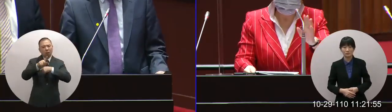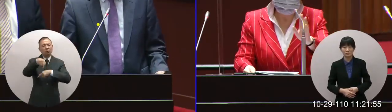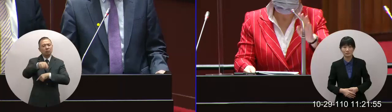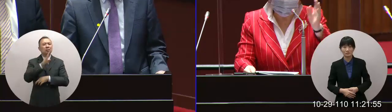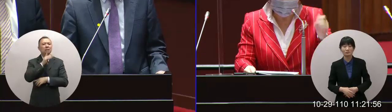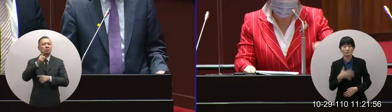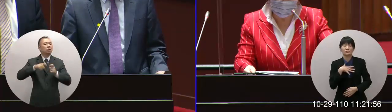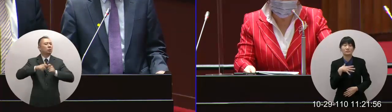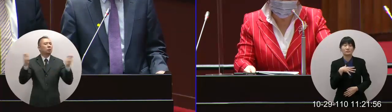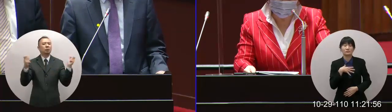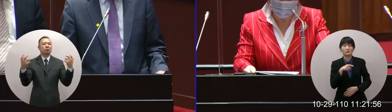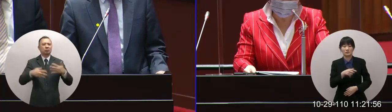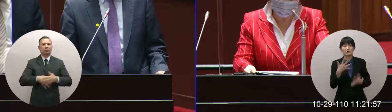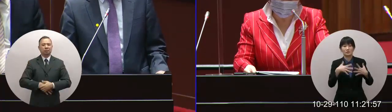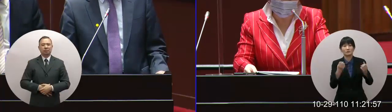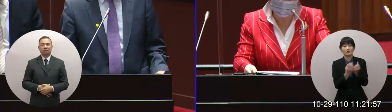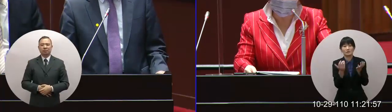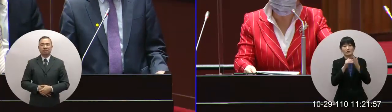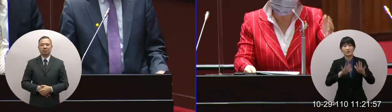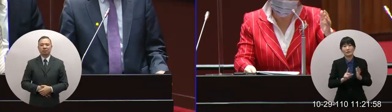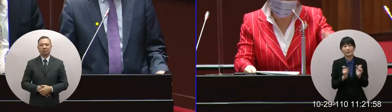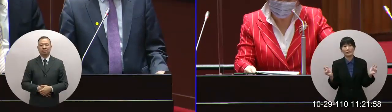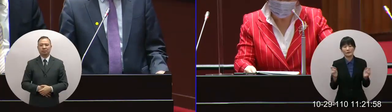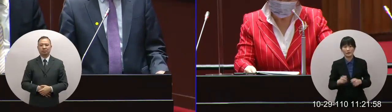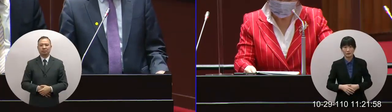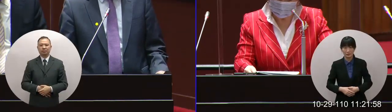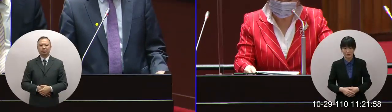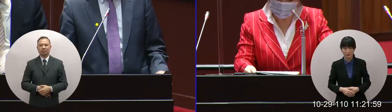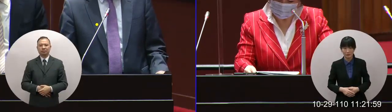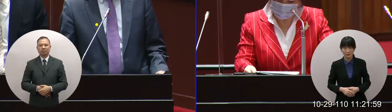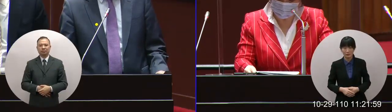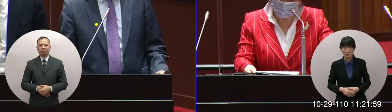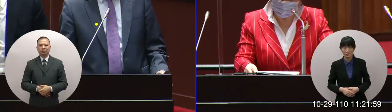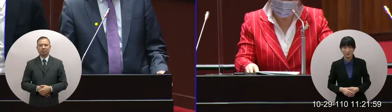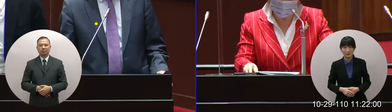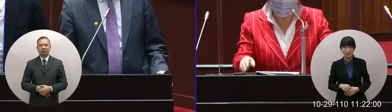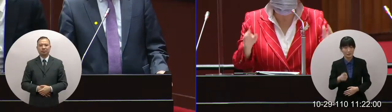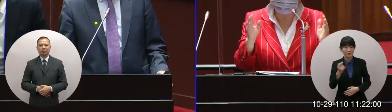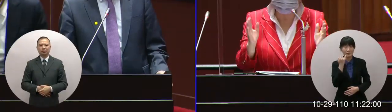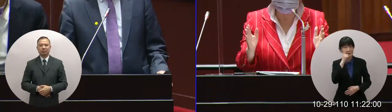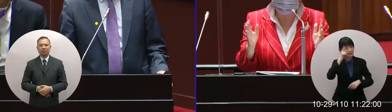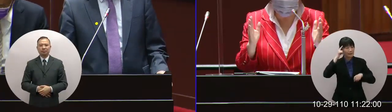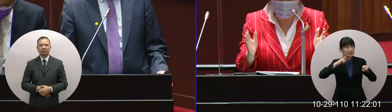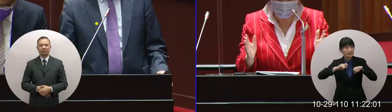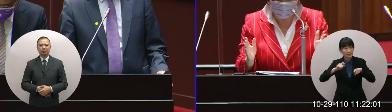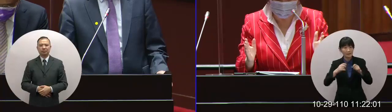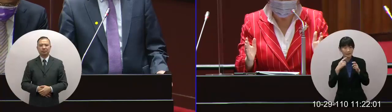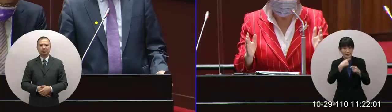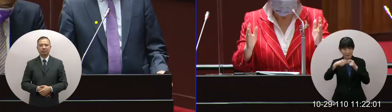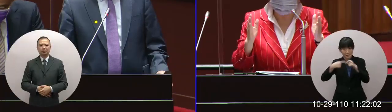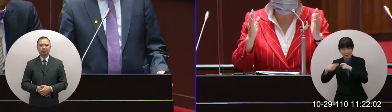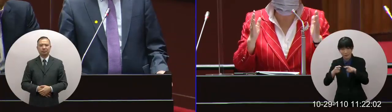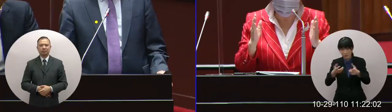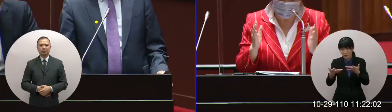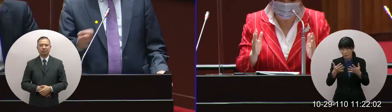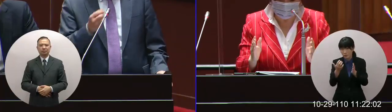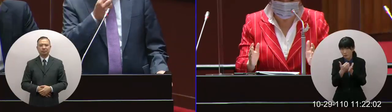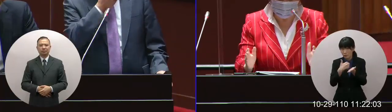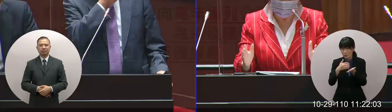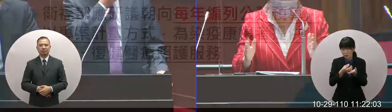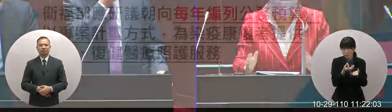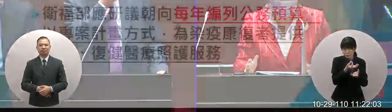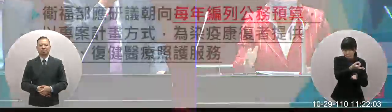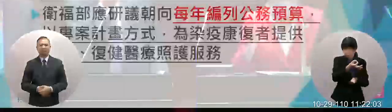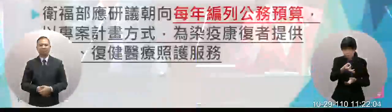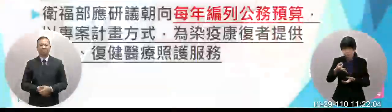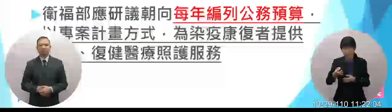好，那我知道长期问题，我就想请部长，你可不可以允诺，严厉改由每年编列公务预算，以专案计